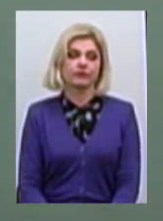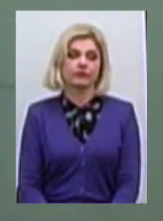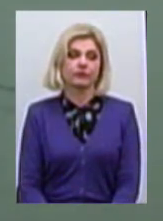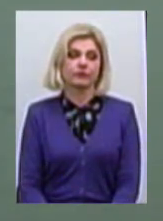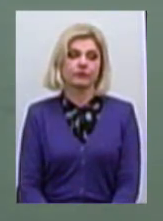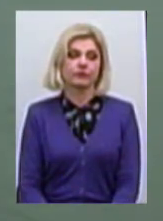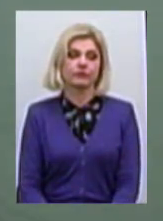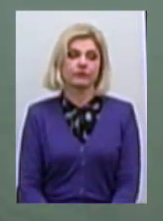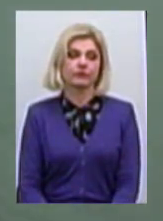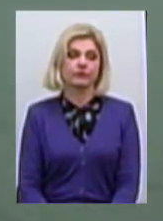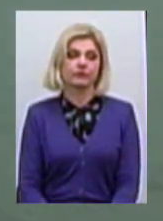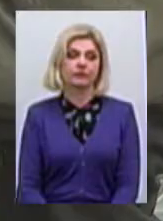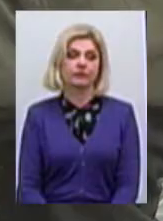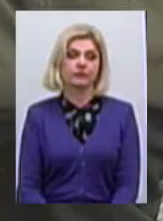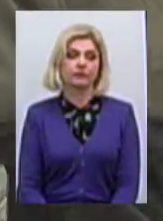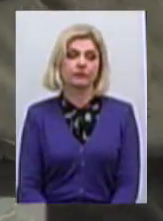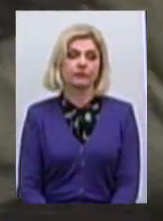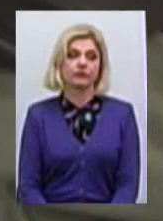Да, бач, карасик.